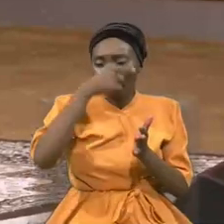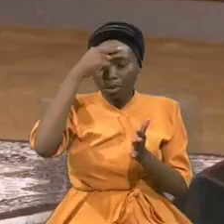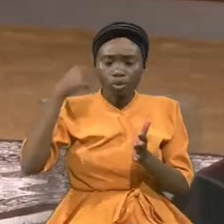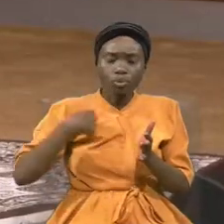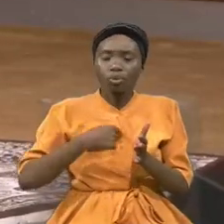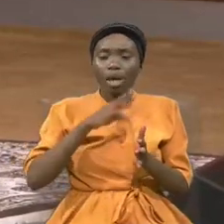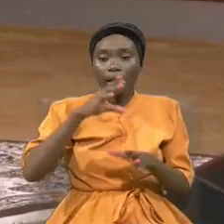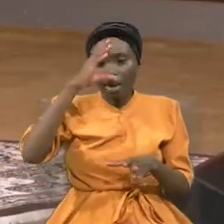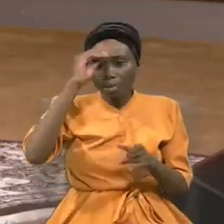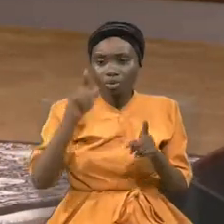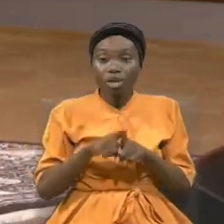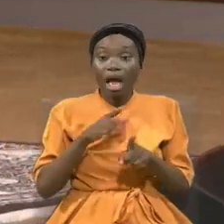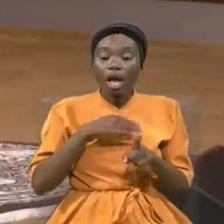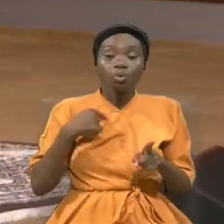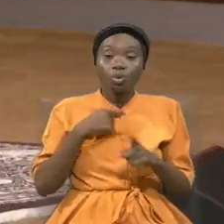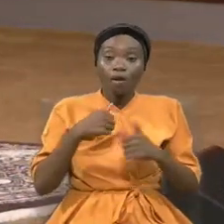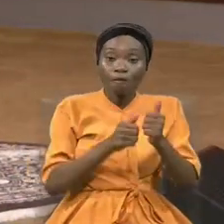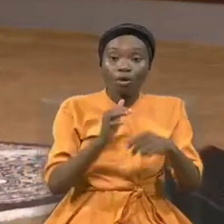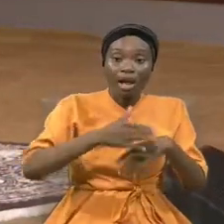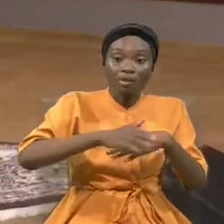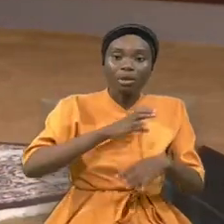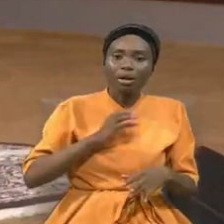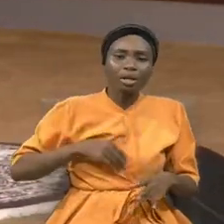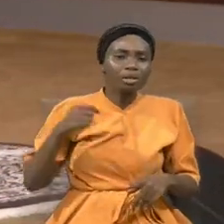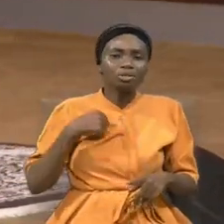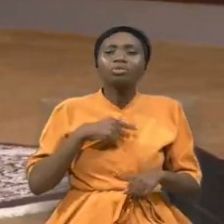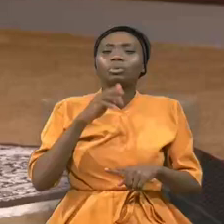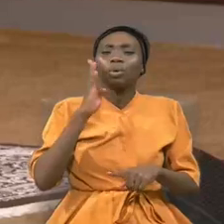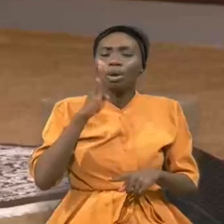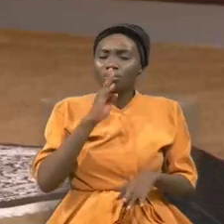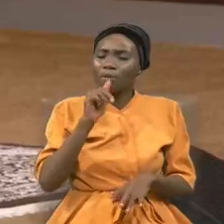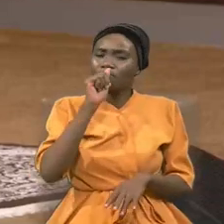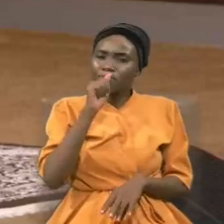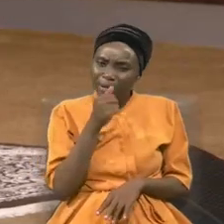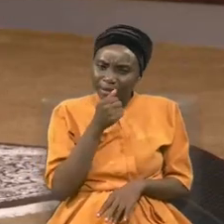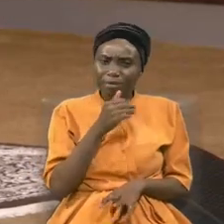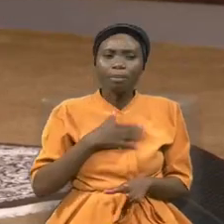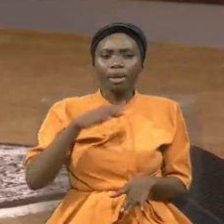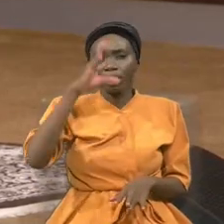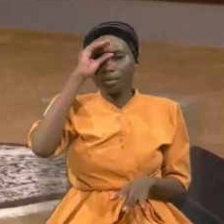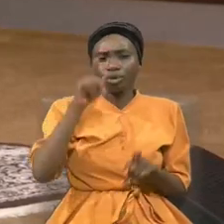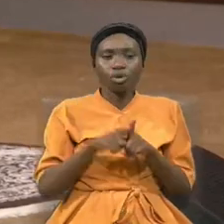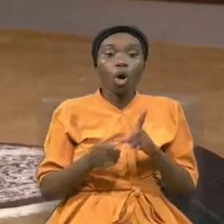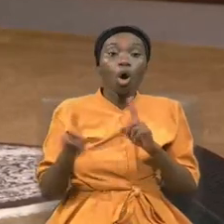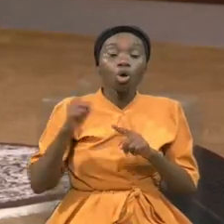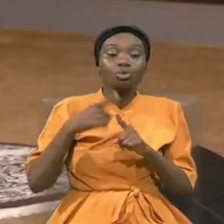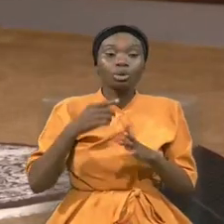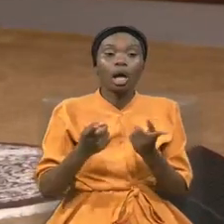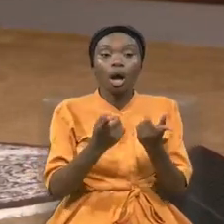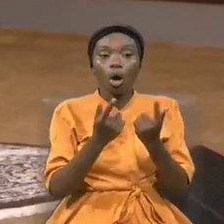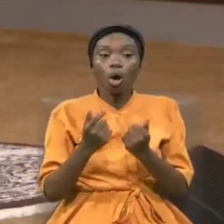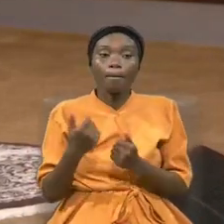frères, alors parce que nous suivons Christ, alors nous avons la patience. Soyez donc patients, frères,